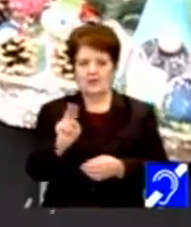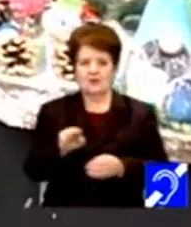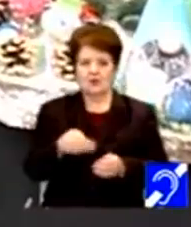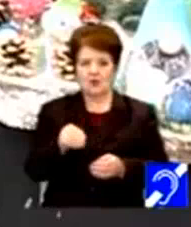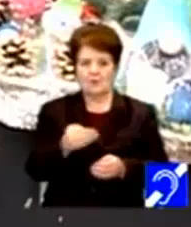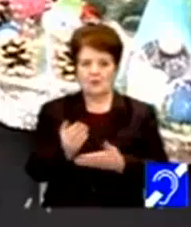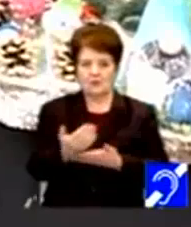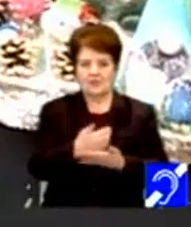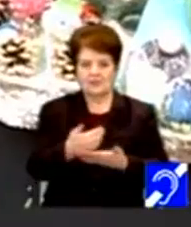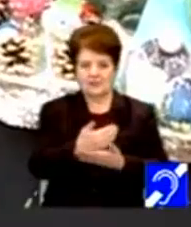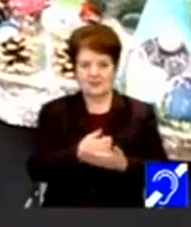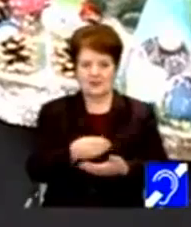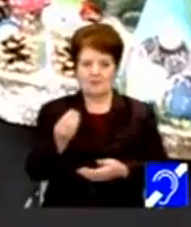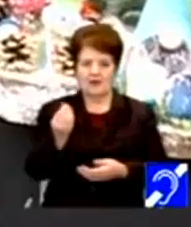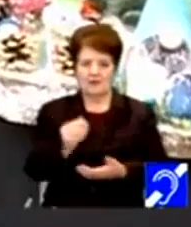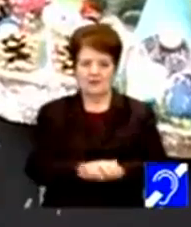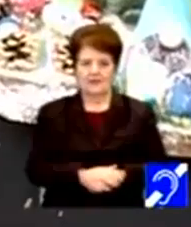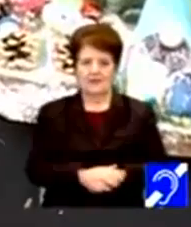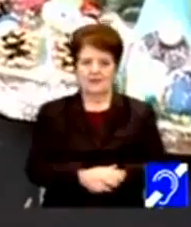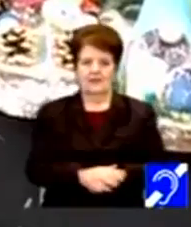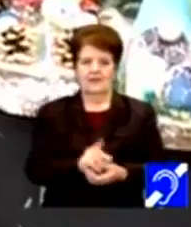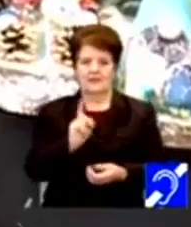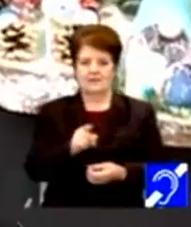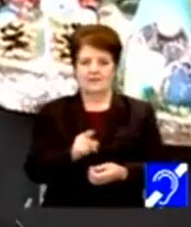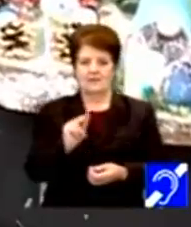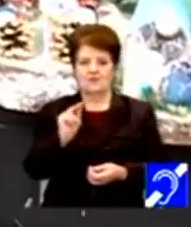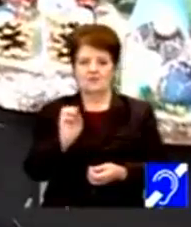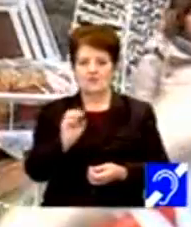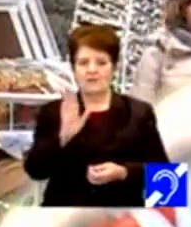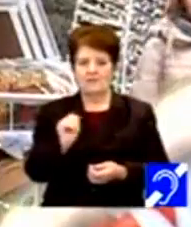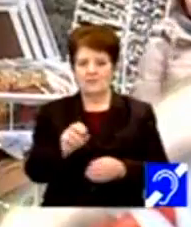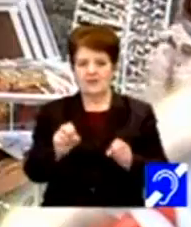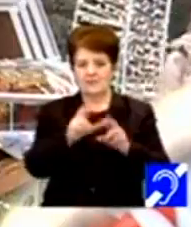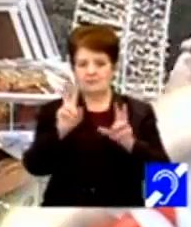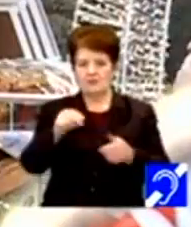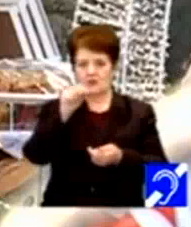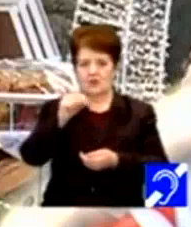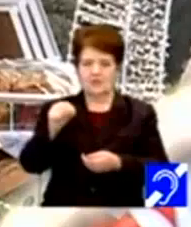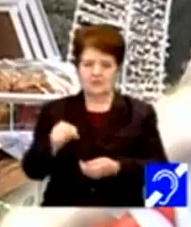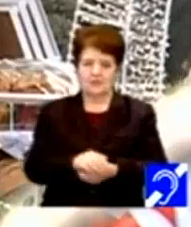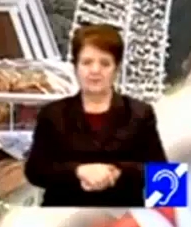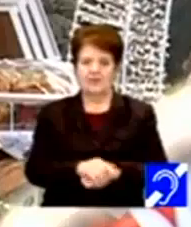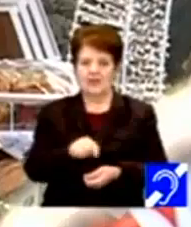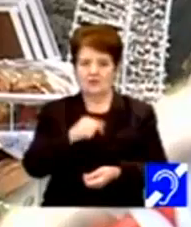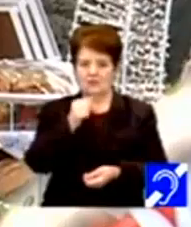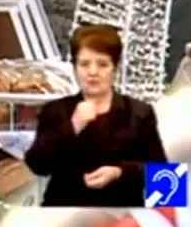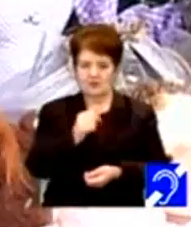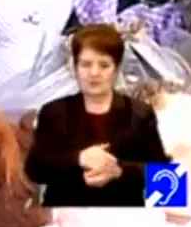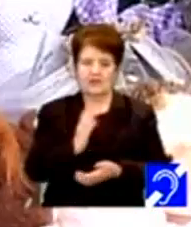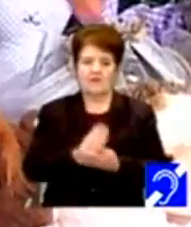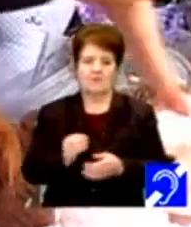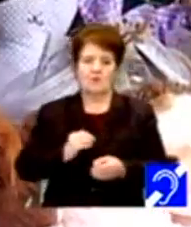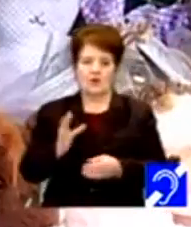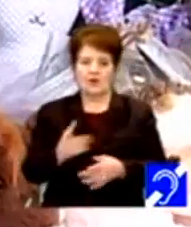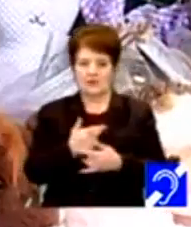pentru a strânge banii. Asta este ceva mai special ce am făcut pentru anul acesta. Avem asortiment bogat